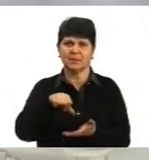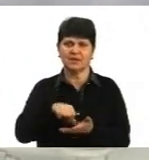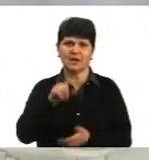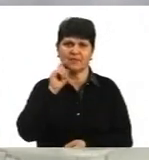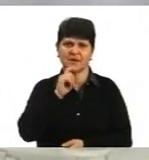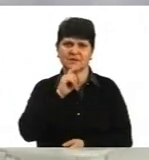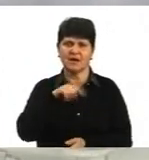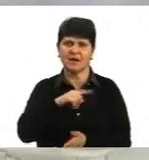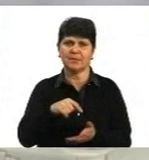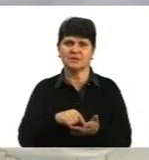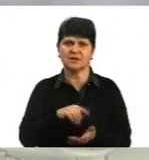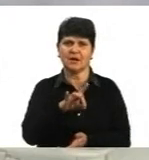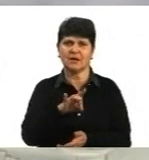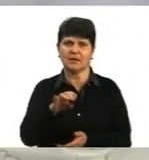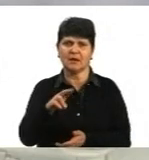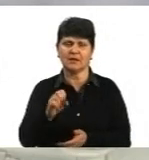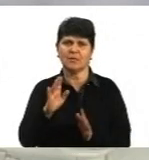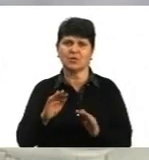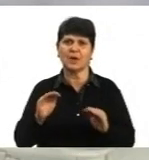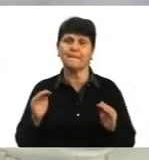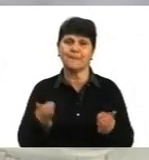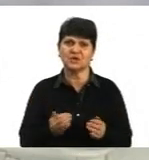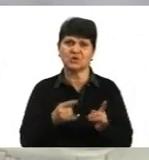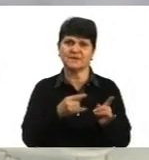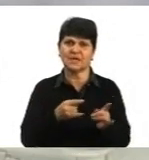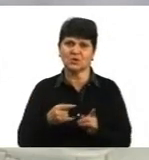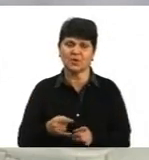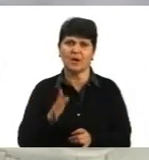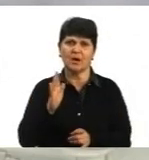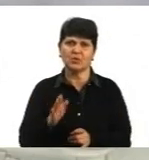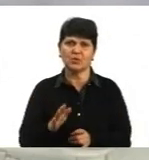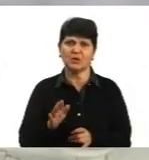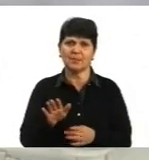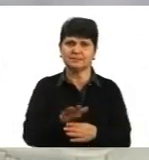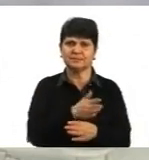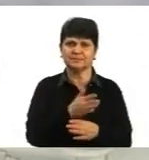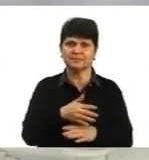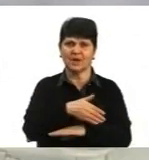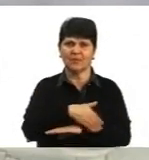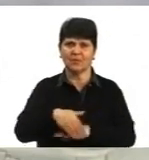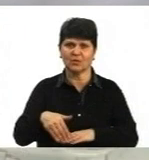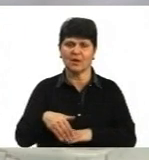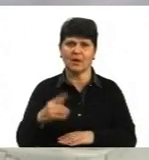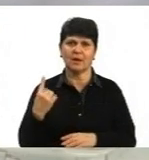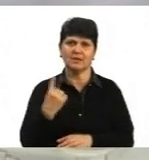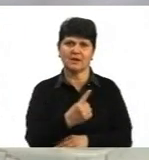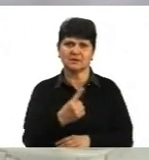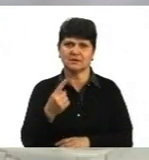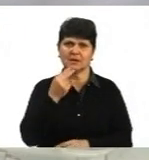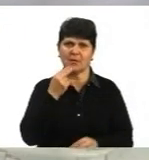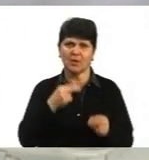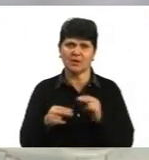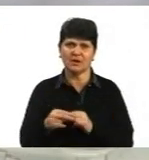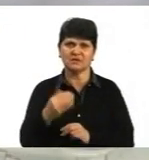ради, що буде менше заторів. Ви говорили про те, що розвантажуєте вулицю, транзитність покращується, за вашими словами.